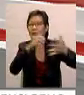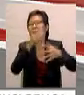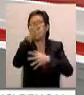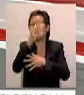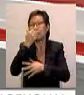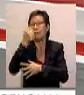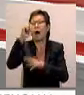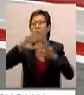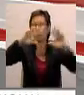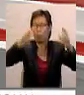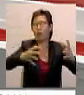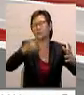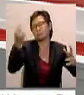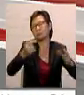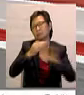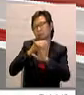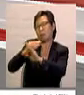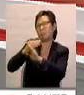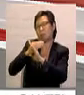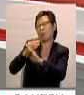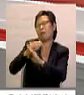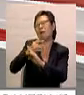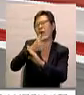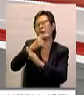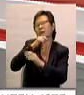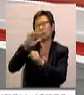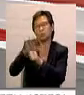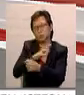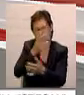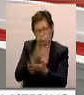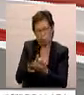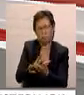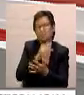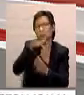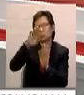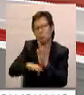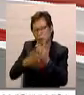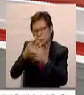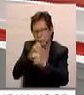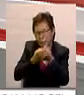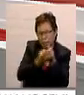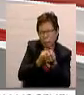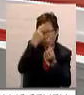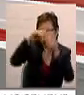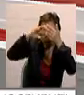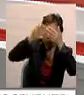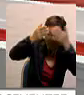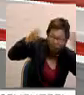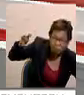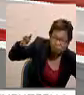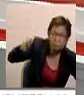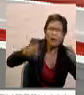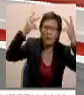dunia meskipun sentiasa terhalang dengan kekangan kewangan lantaran kurang penajaan untuk pendedahan.